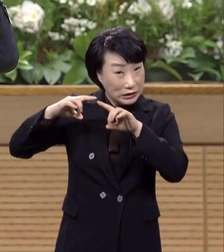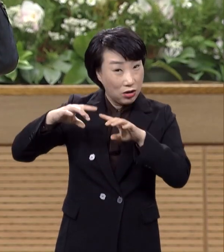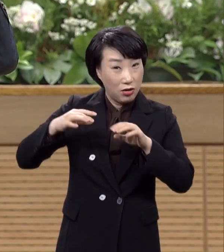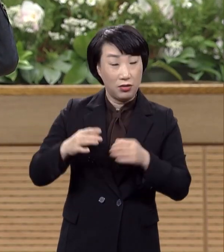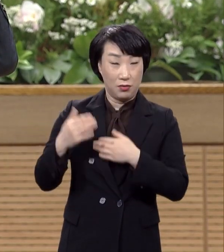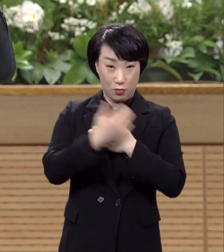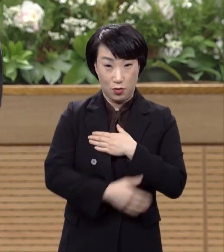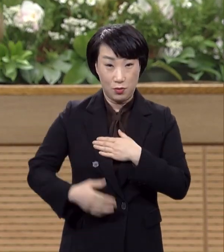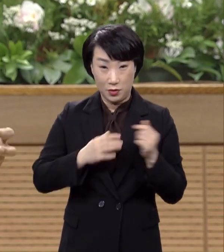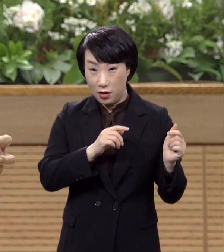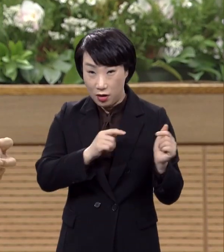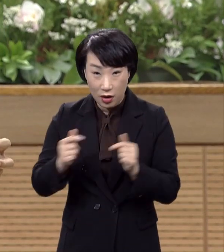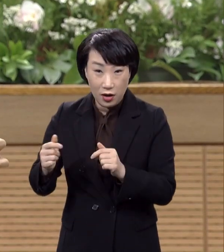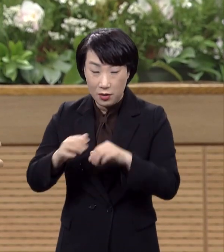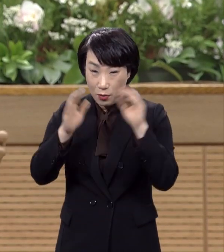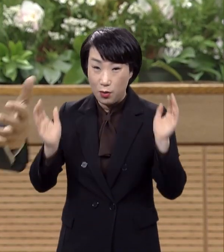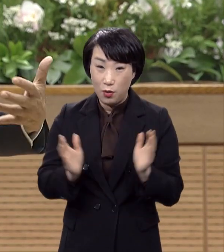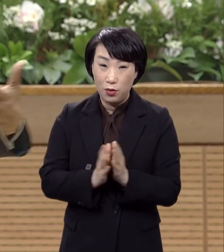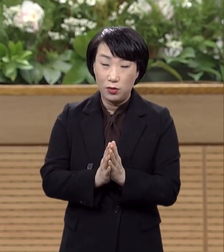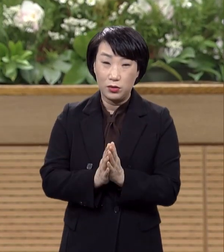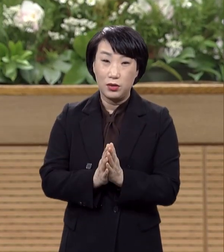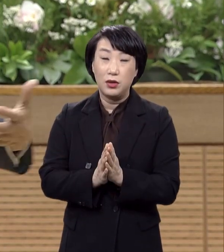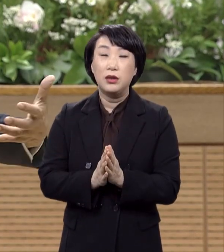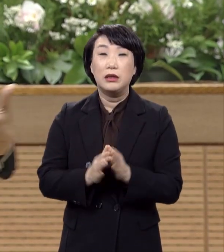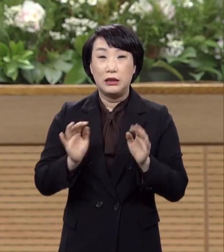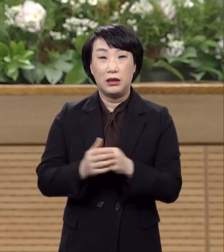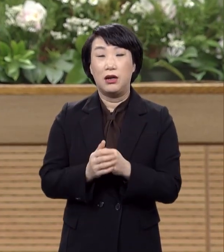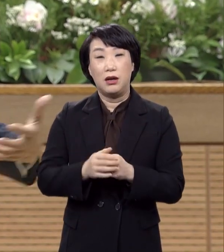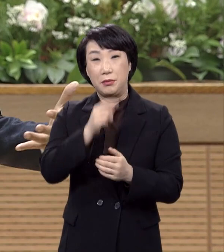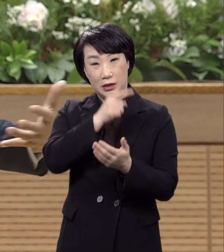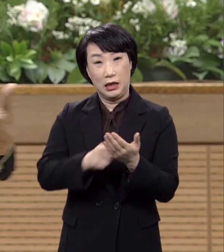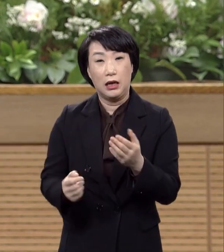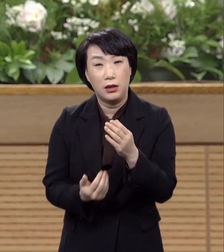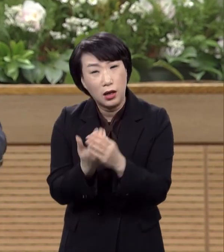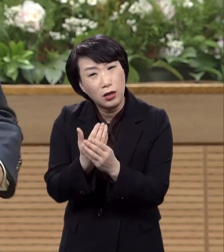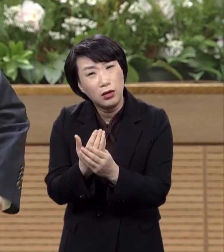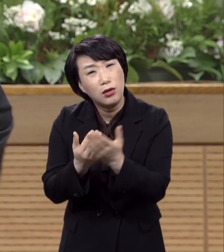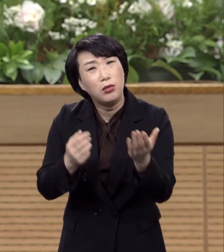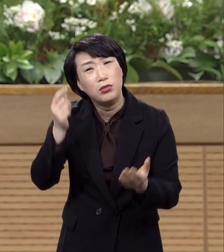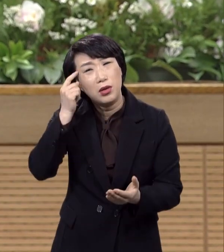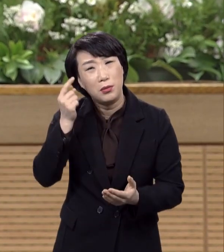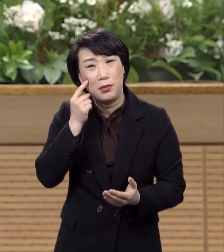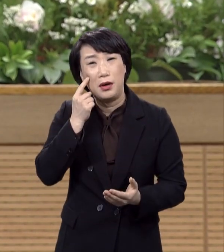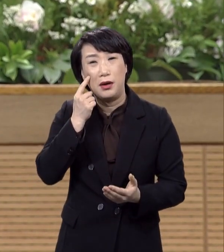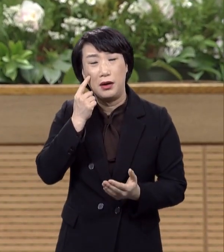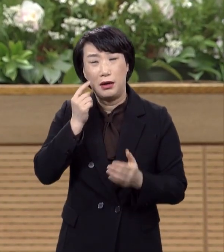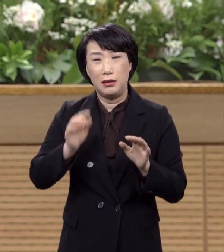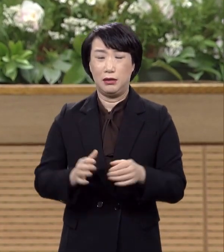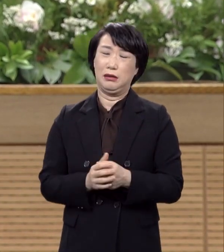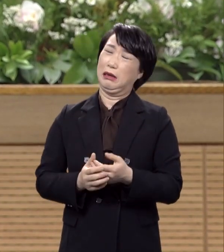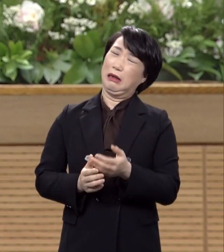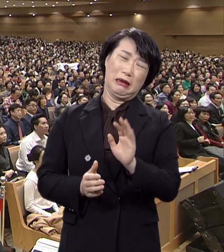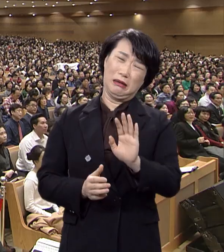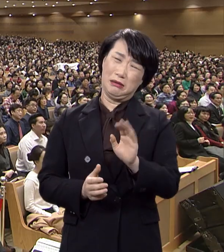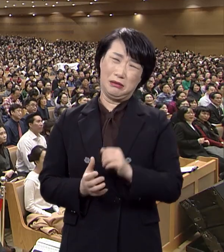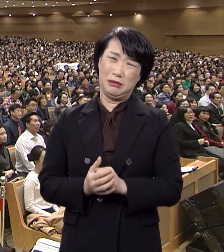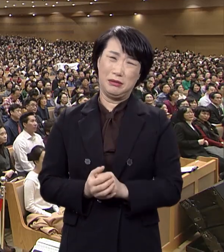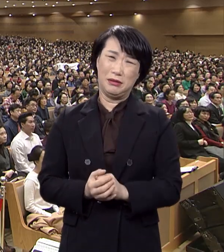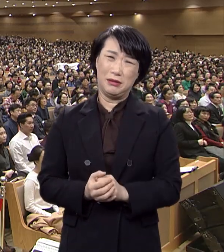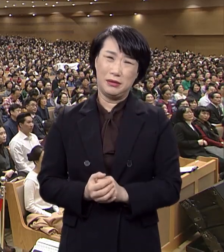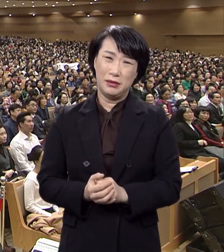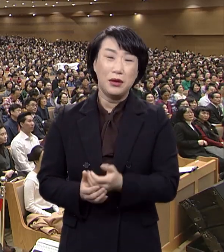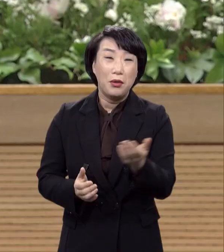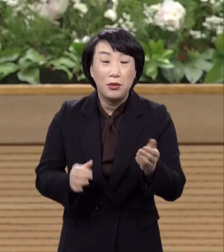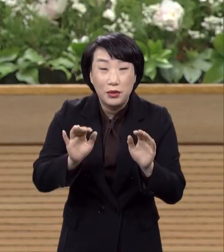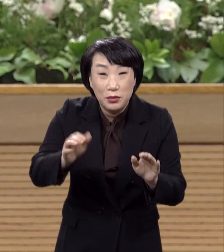몸에나 얼마나 많은 부작용이 일어나는가 한번 보세요. 어마어마한 부작용이죠.